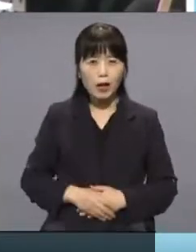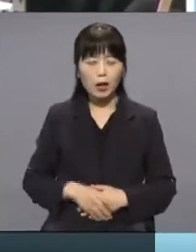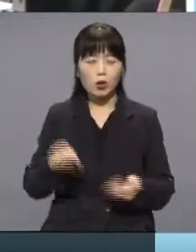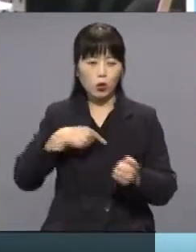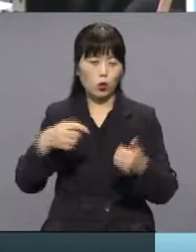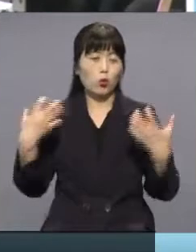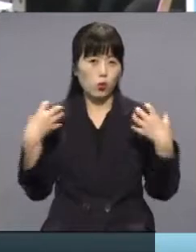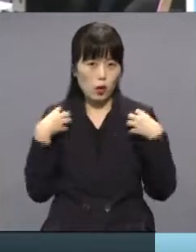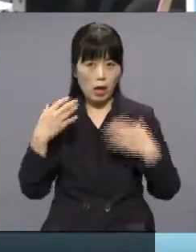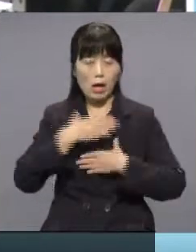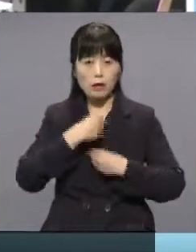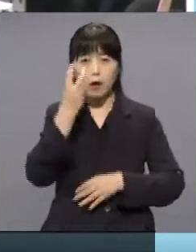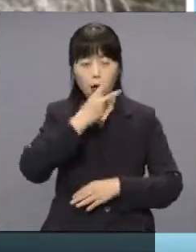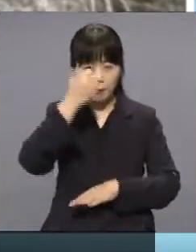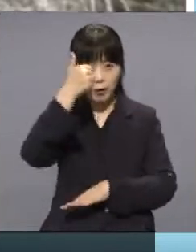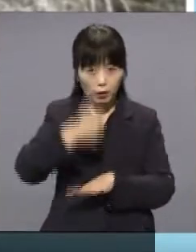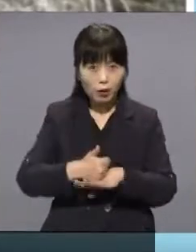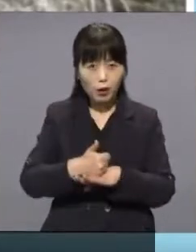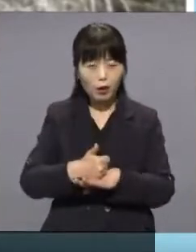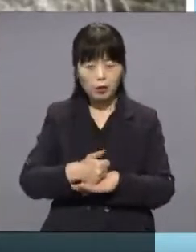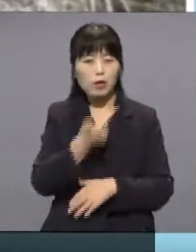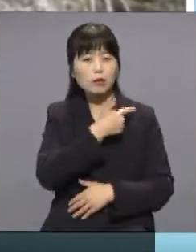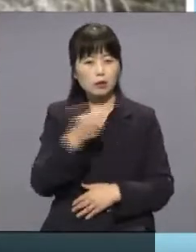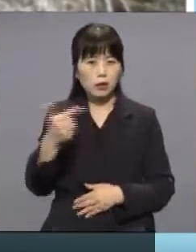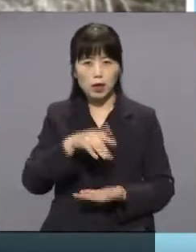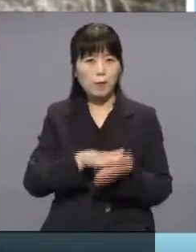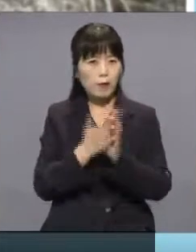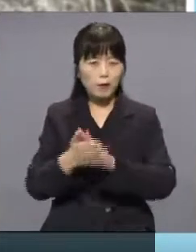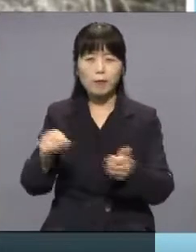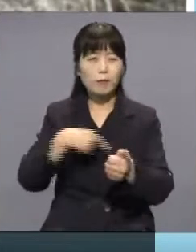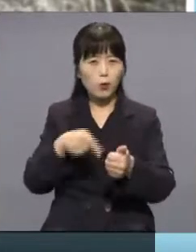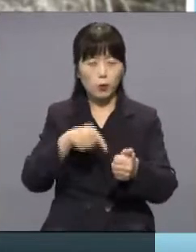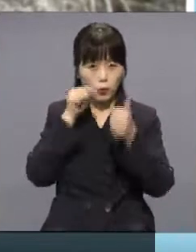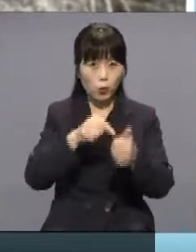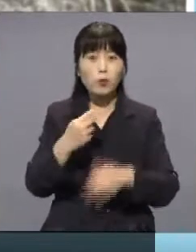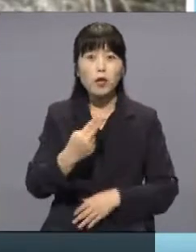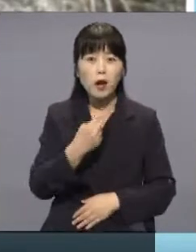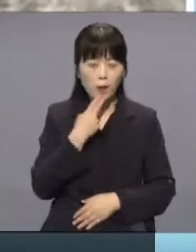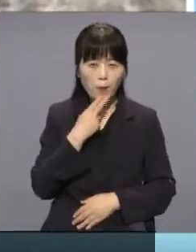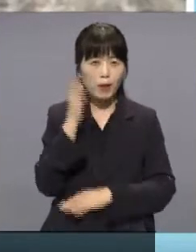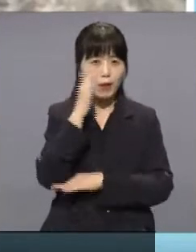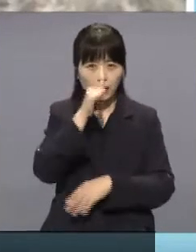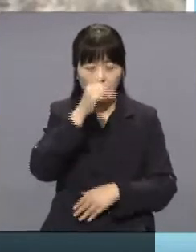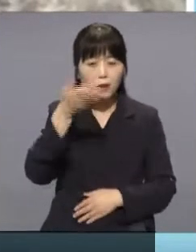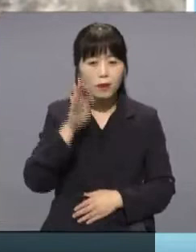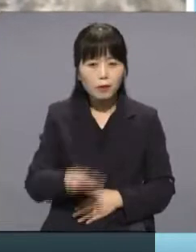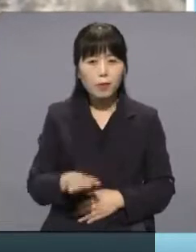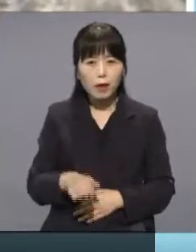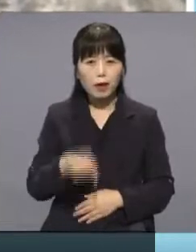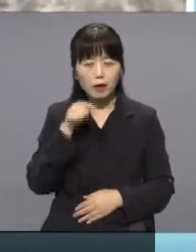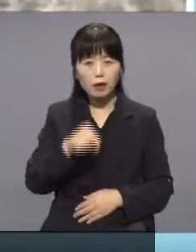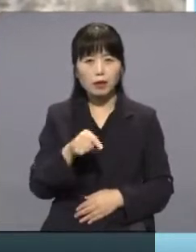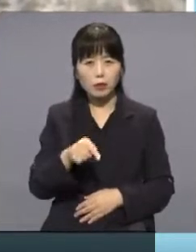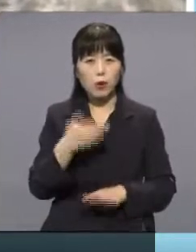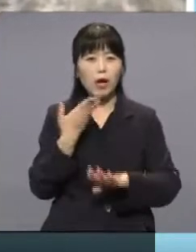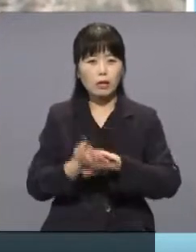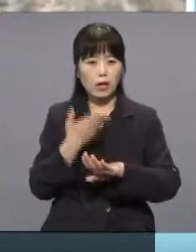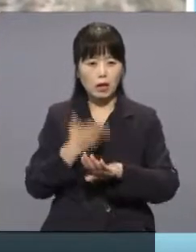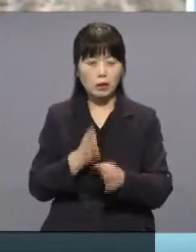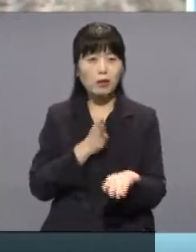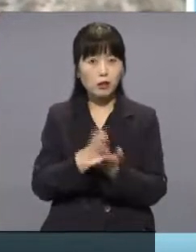교육청에 안전 점검 결과상으로는 크게 별다른 조치가 없다라고 볼 수 있다고 볼 수도 있습니다 하지만은 이와 다른